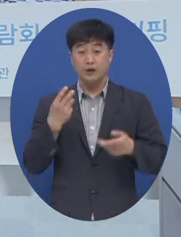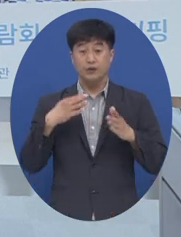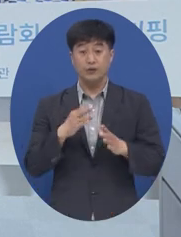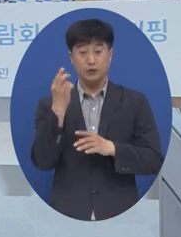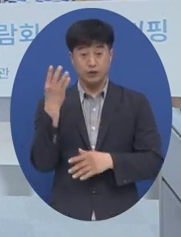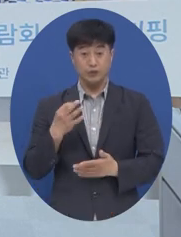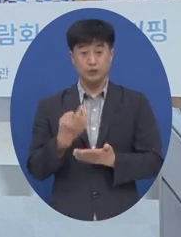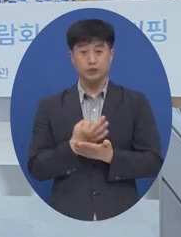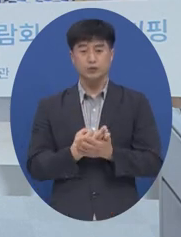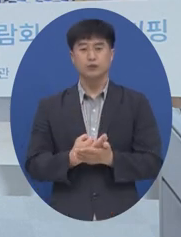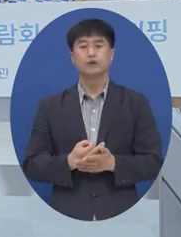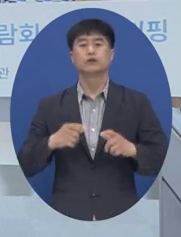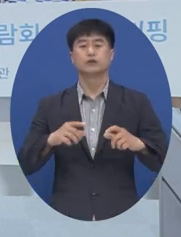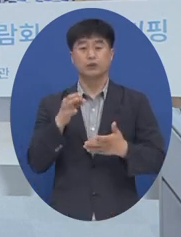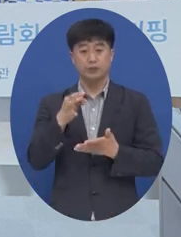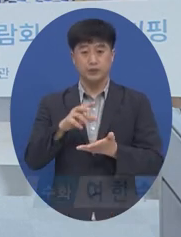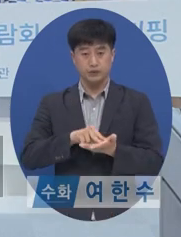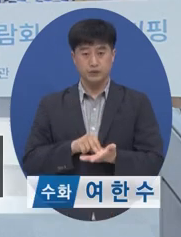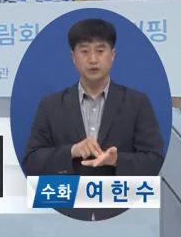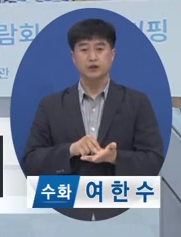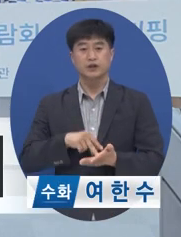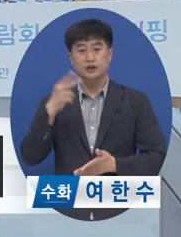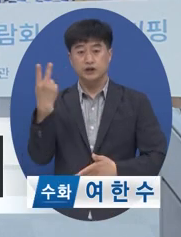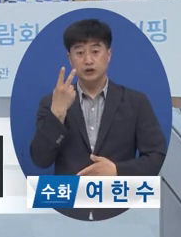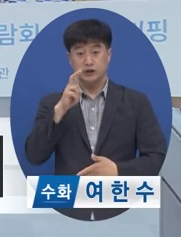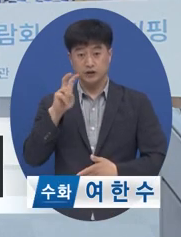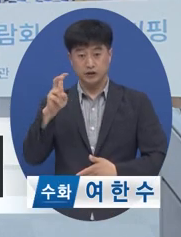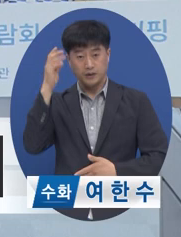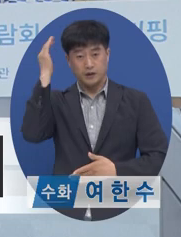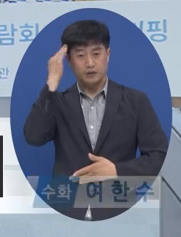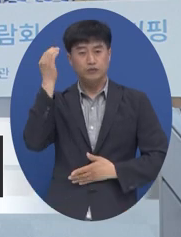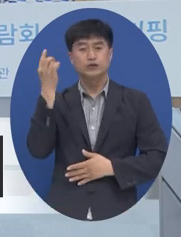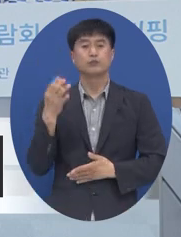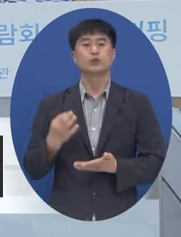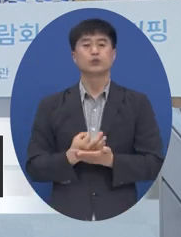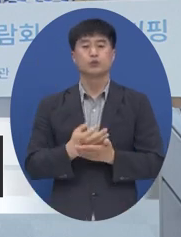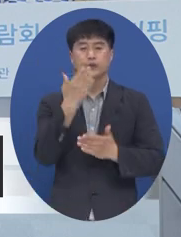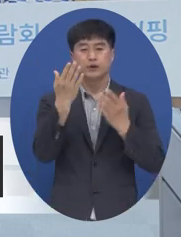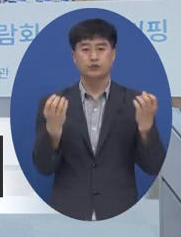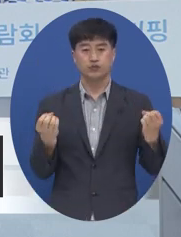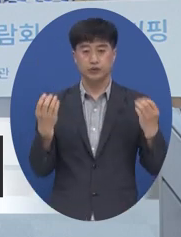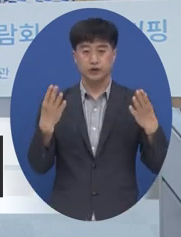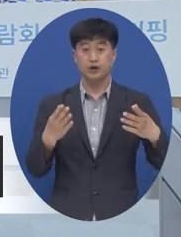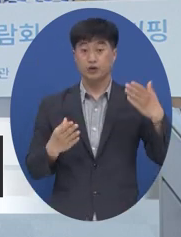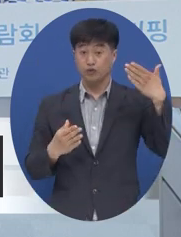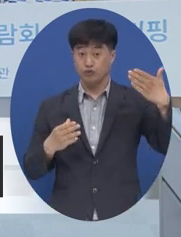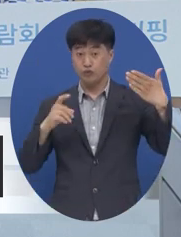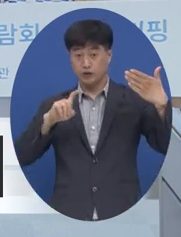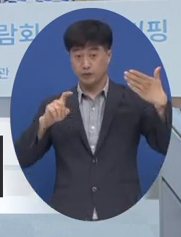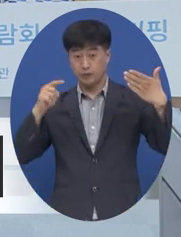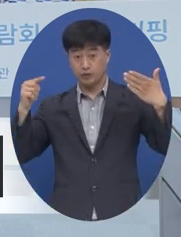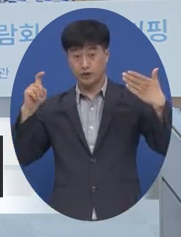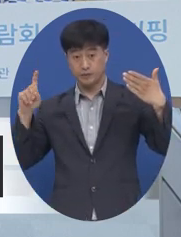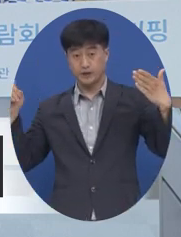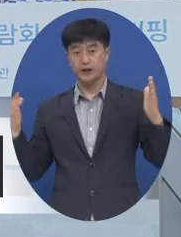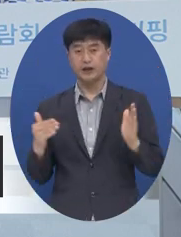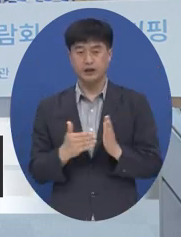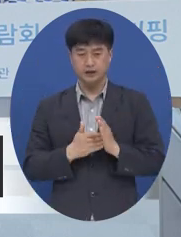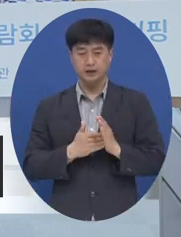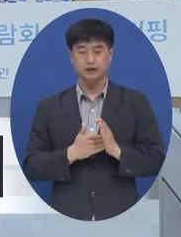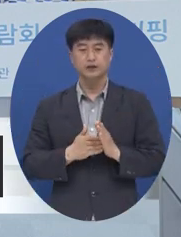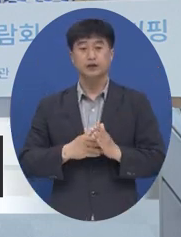경기도가 기본소득과 지역화폐를 주제로 한 2020 대한민국 기본소득 박람회를 오는 9월 10일부터